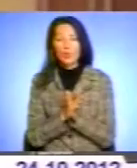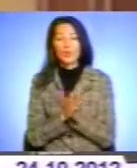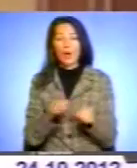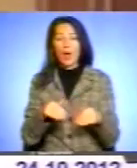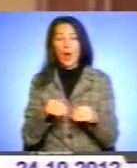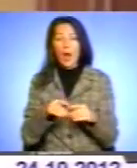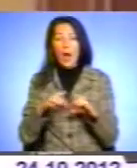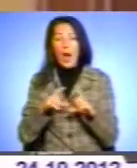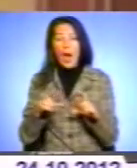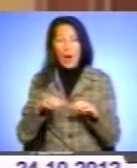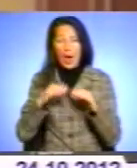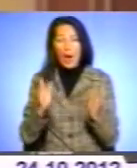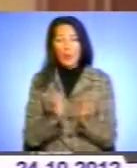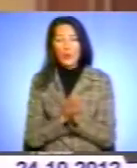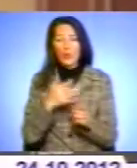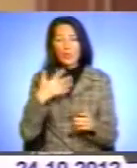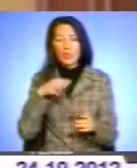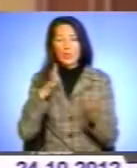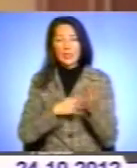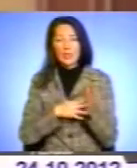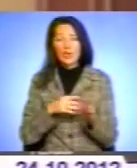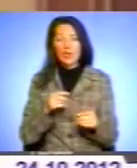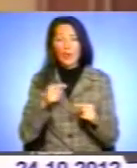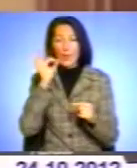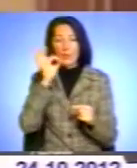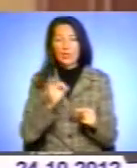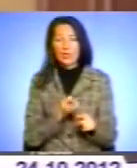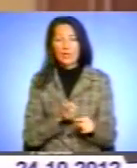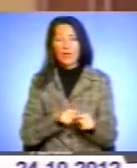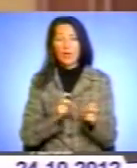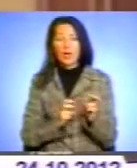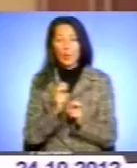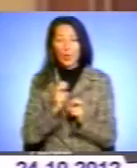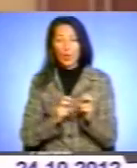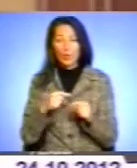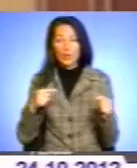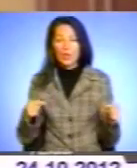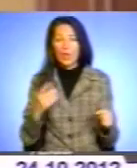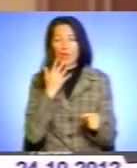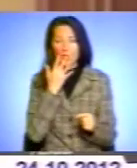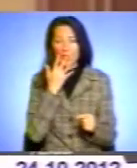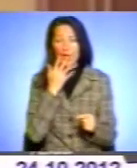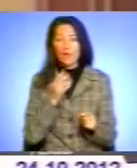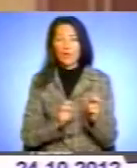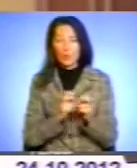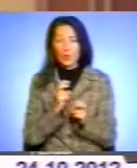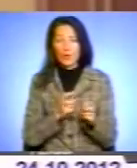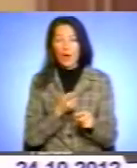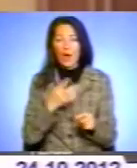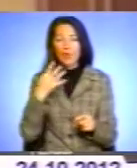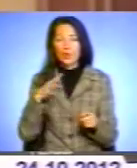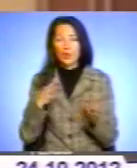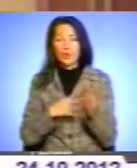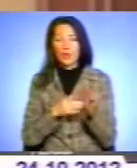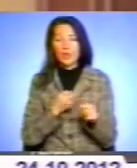продукции 59% это продукция национального производства, а 41% это импорт. И этот